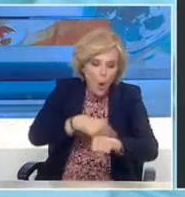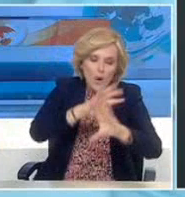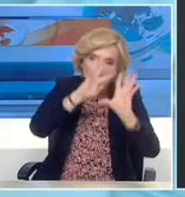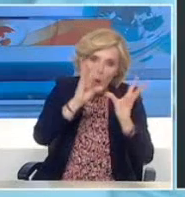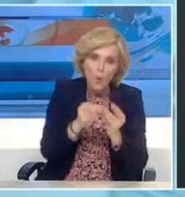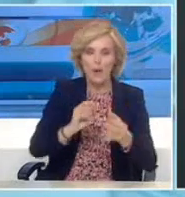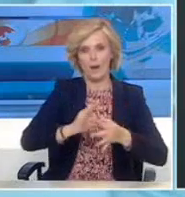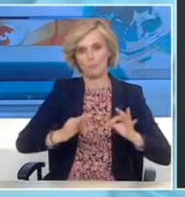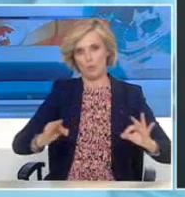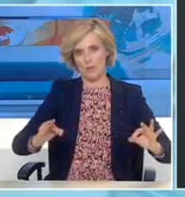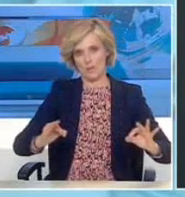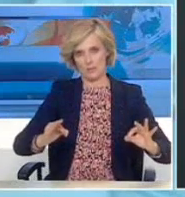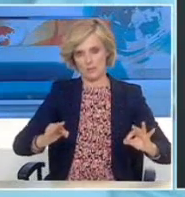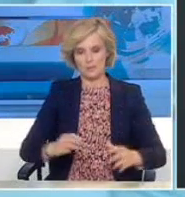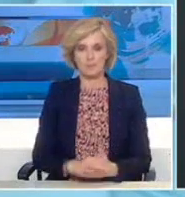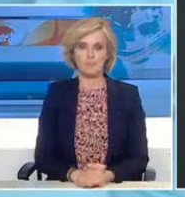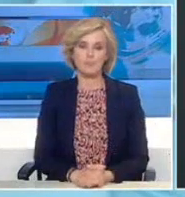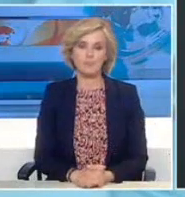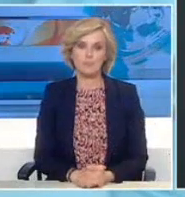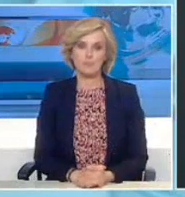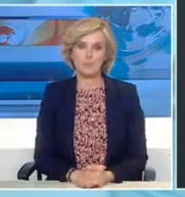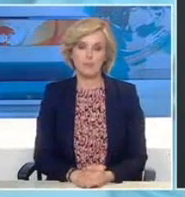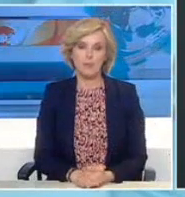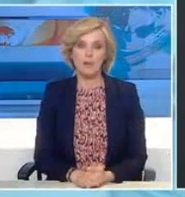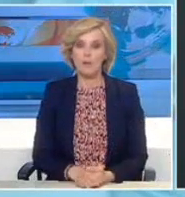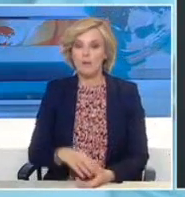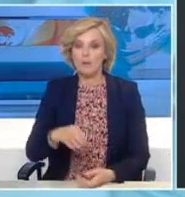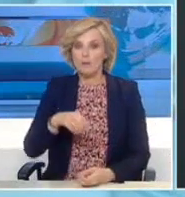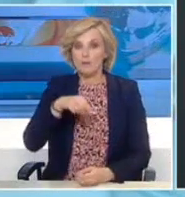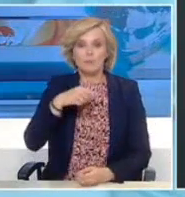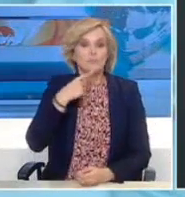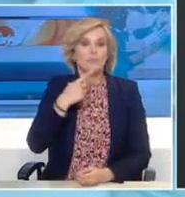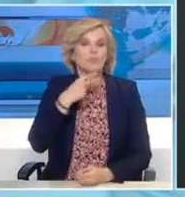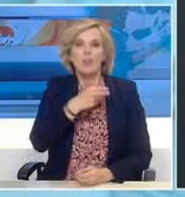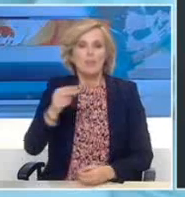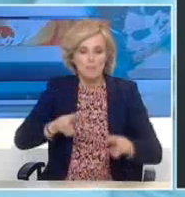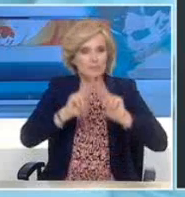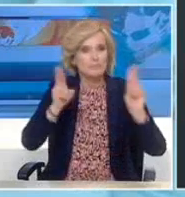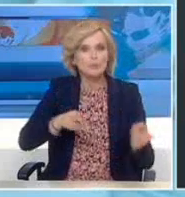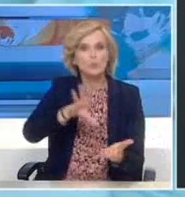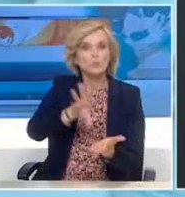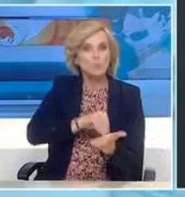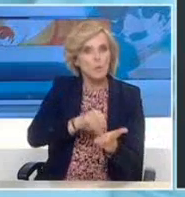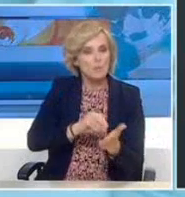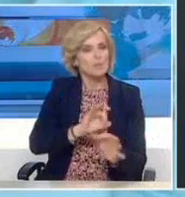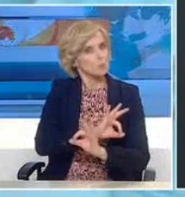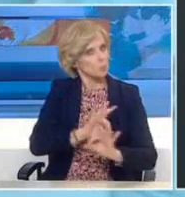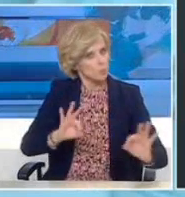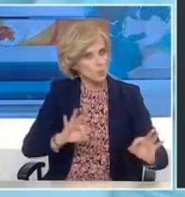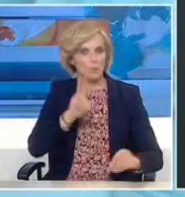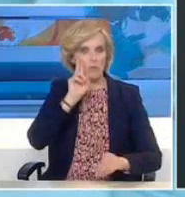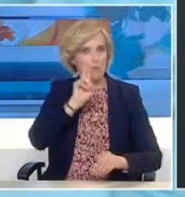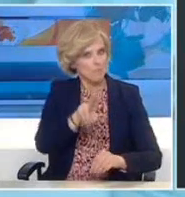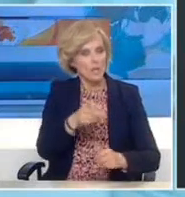Επιπροσθέτως, θα ήθελα να σας ενημερώσω ότι με δεδομένο ότι η κατάσταση στα σούπερ μάρκετ ομαλοποιήθηκε και δεν παρατηρείται